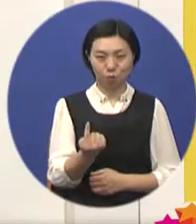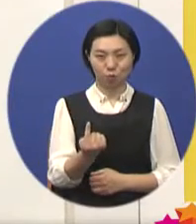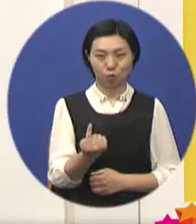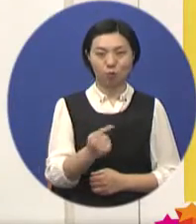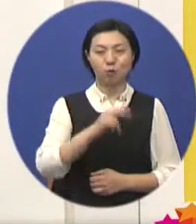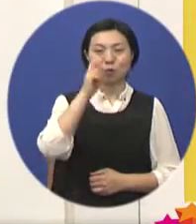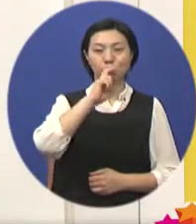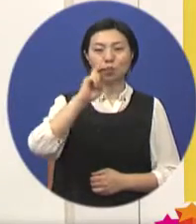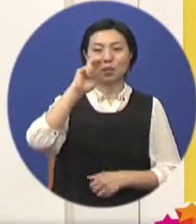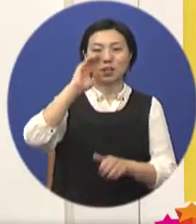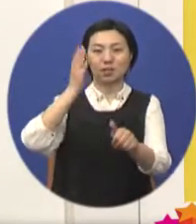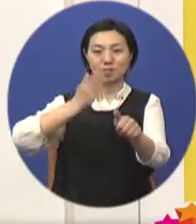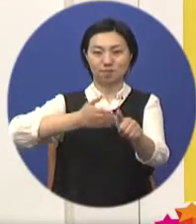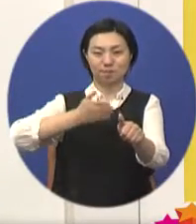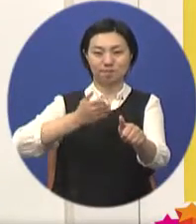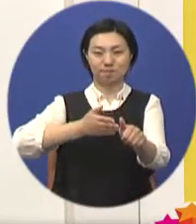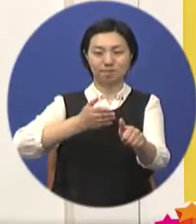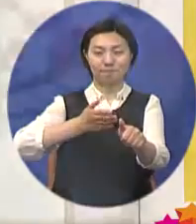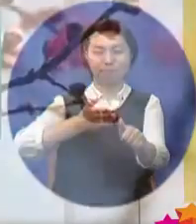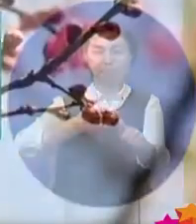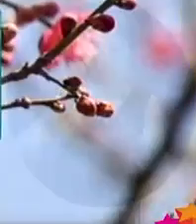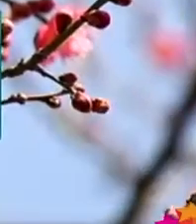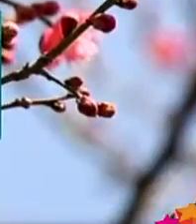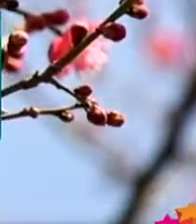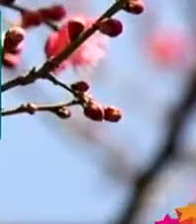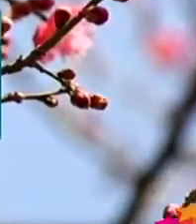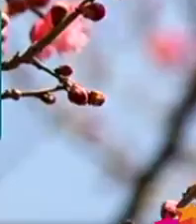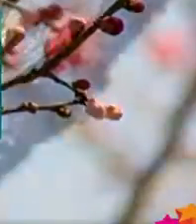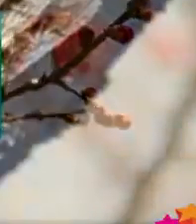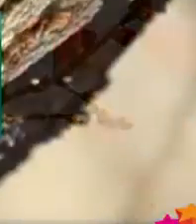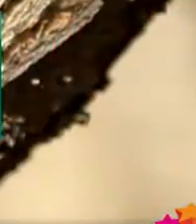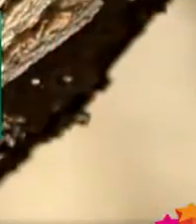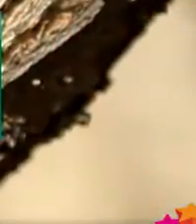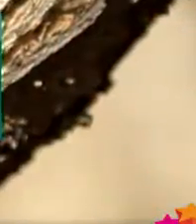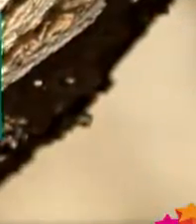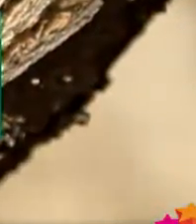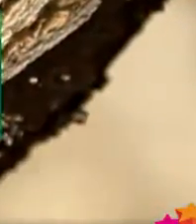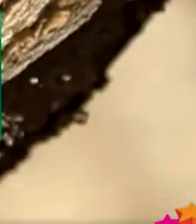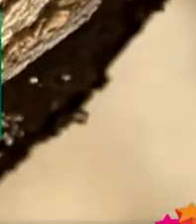사랑 네. 음악 주세요. 주세요.